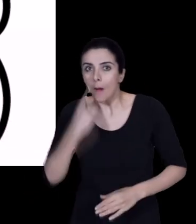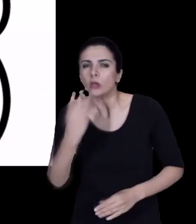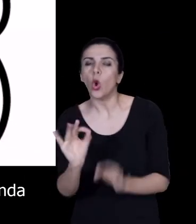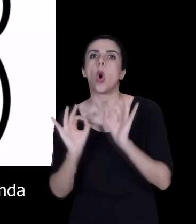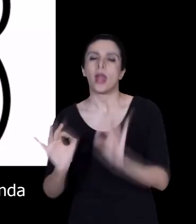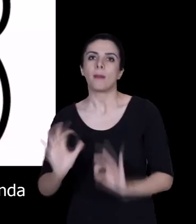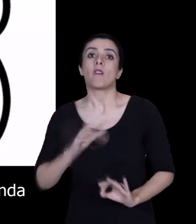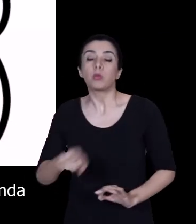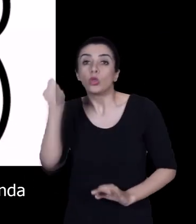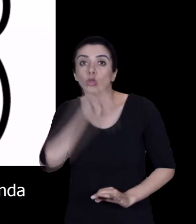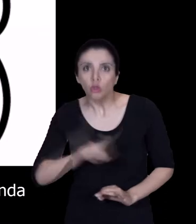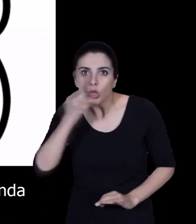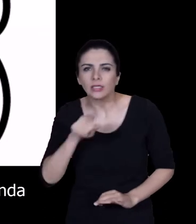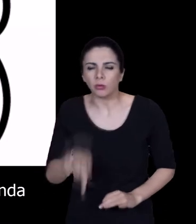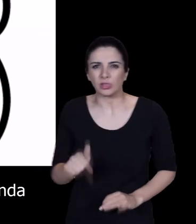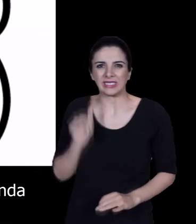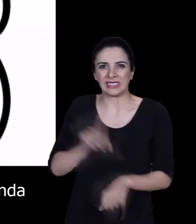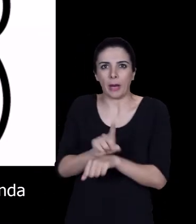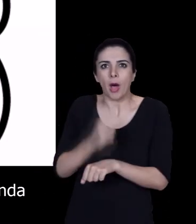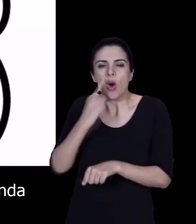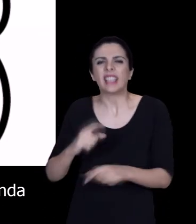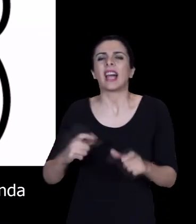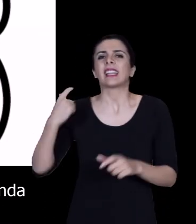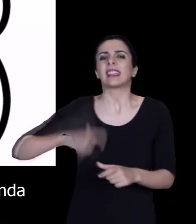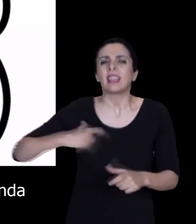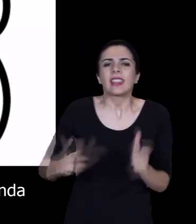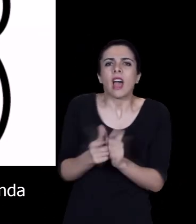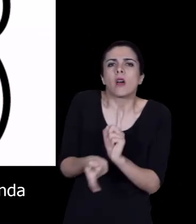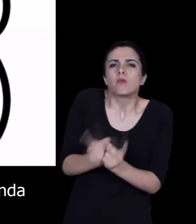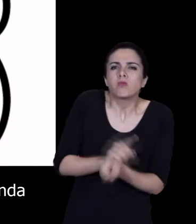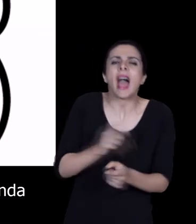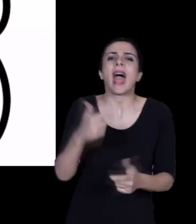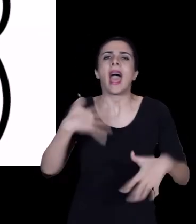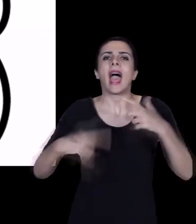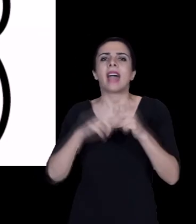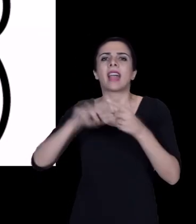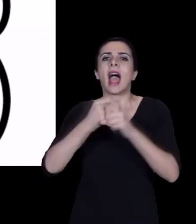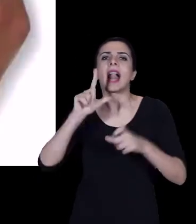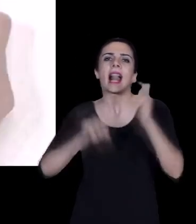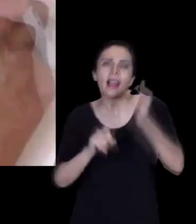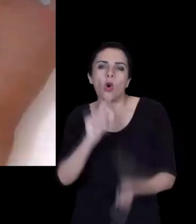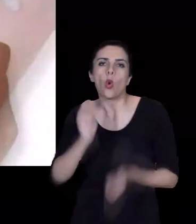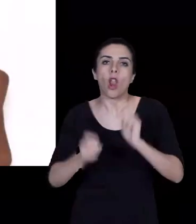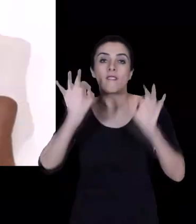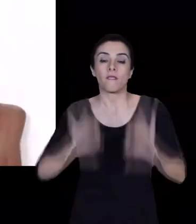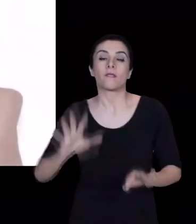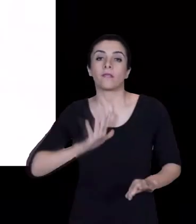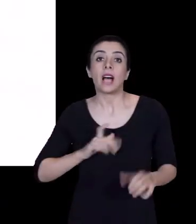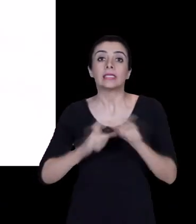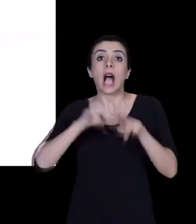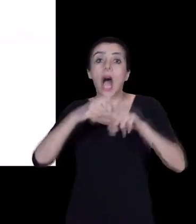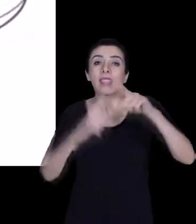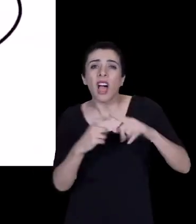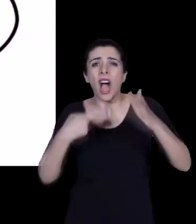itibariyle önemlidir. Bu nedenle günümüzde sivil toplum alanında yaygın olarak bu kavram kullanılıyor. Sakat kavramı ise